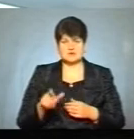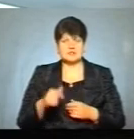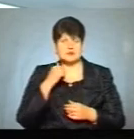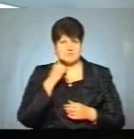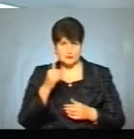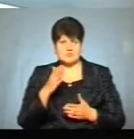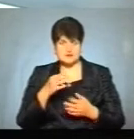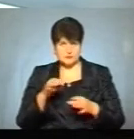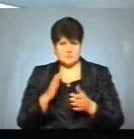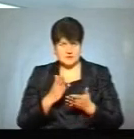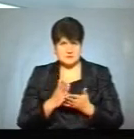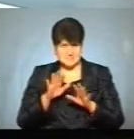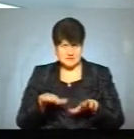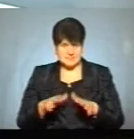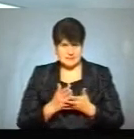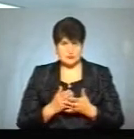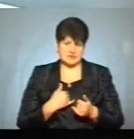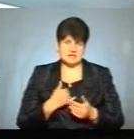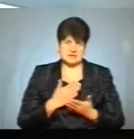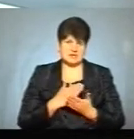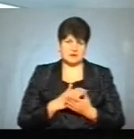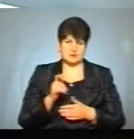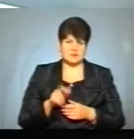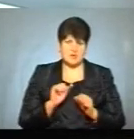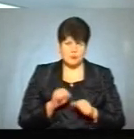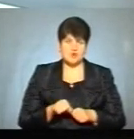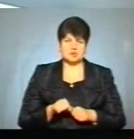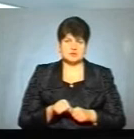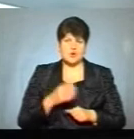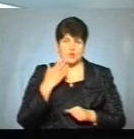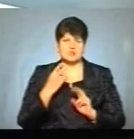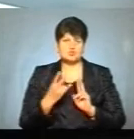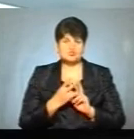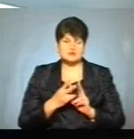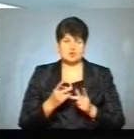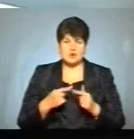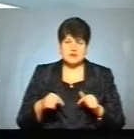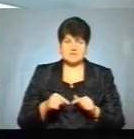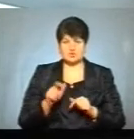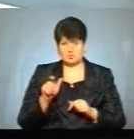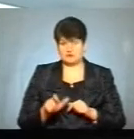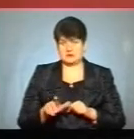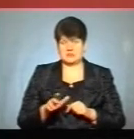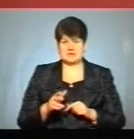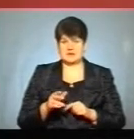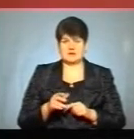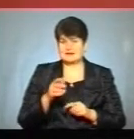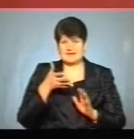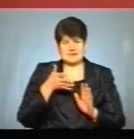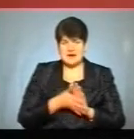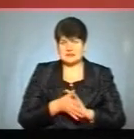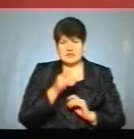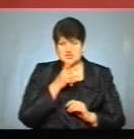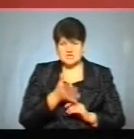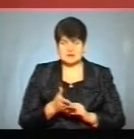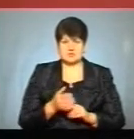є. У нас є такий претендент на вакансії, можна там коли зустріч організувати, щоб людині було, ну, не тратила лишній час, і роботодавець там, щоб